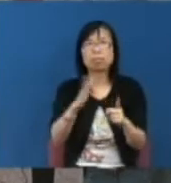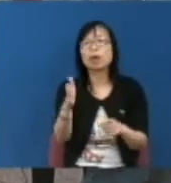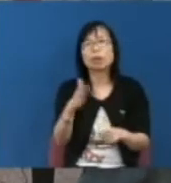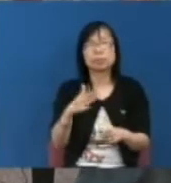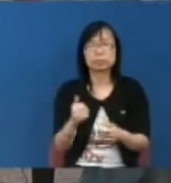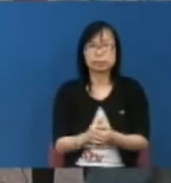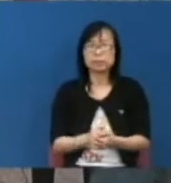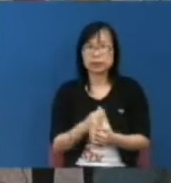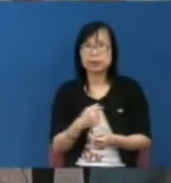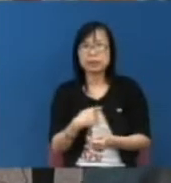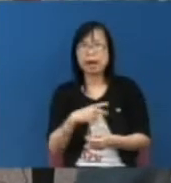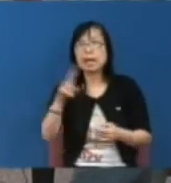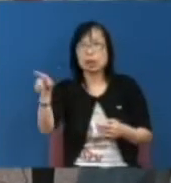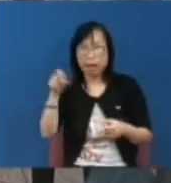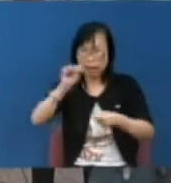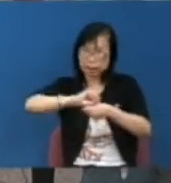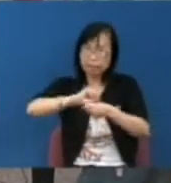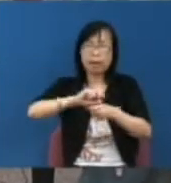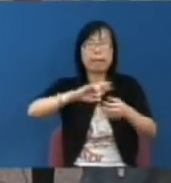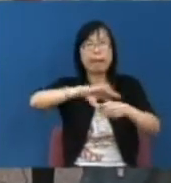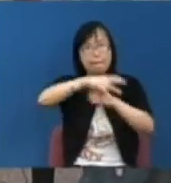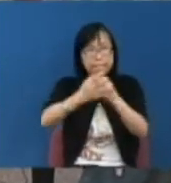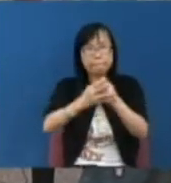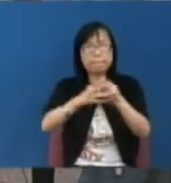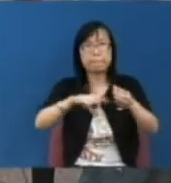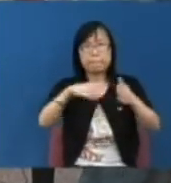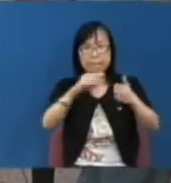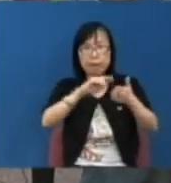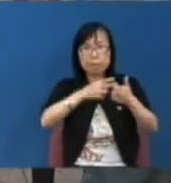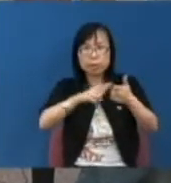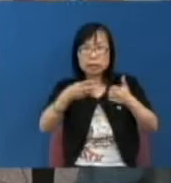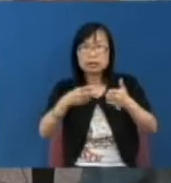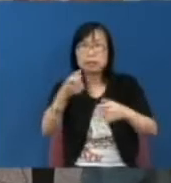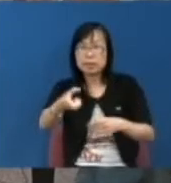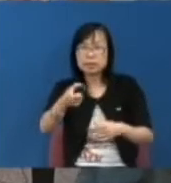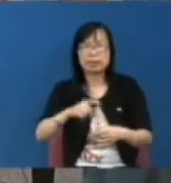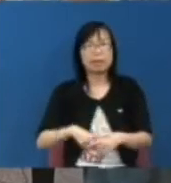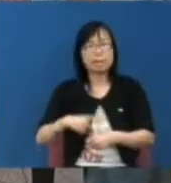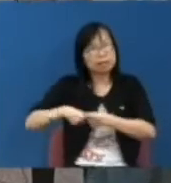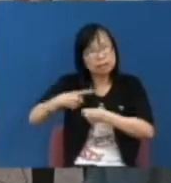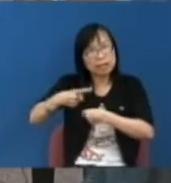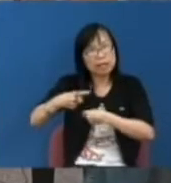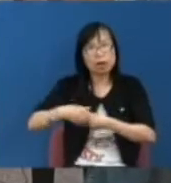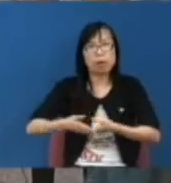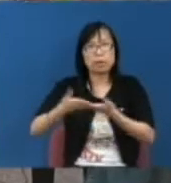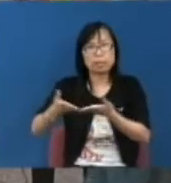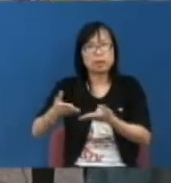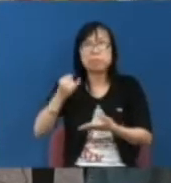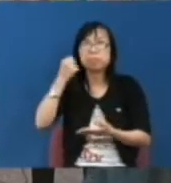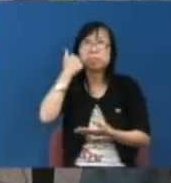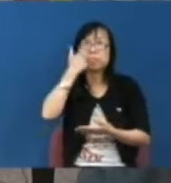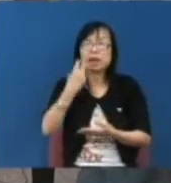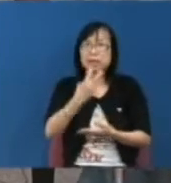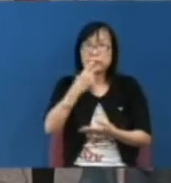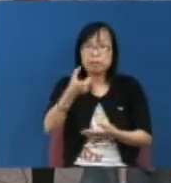啲 retain 嘅維修嘅費用啦，啲咁。咁你話係咪真係可以第一時間 payback 到你嘅冷氣費？未必。咁你大